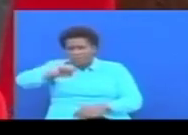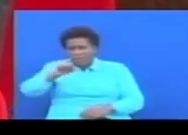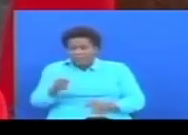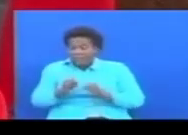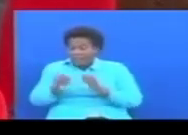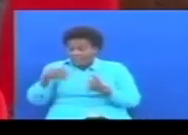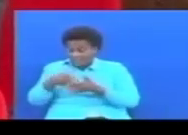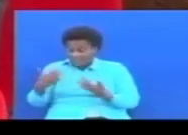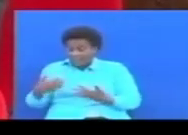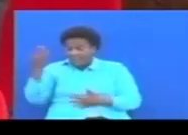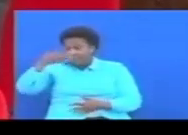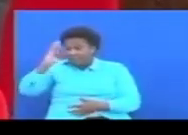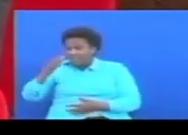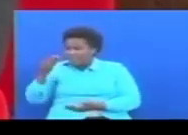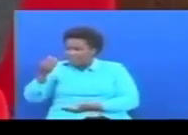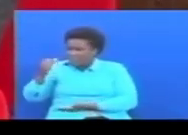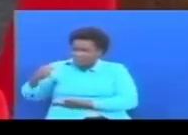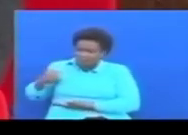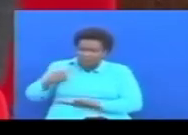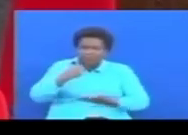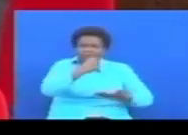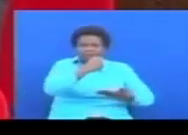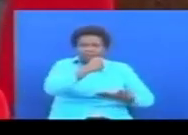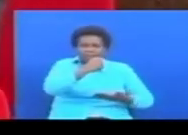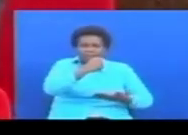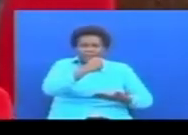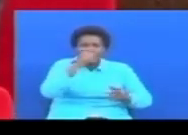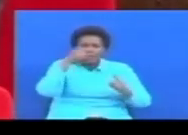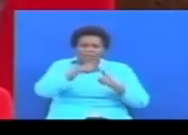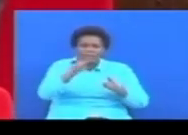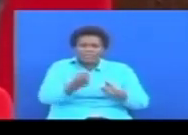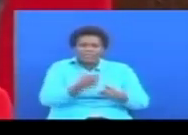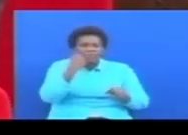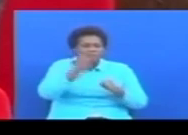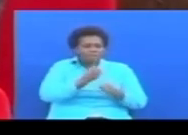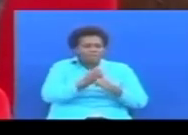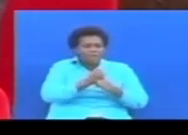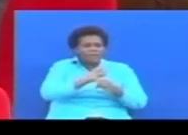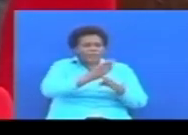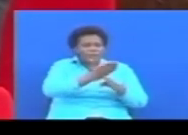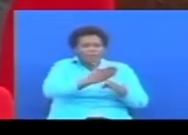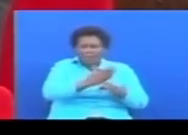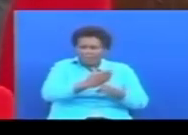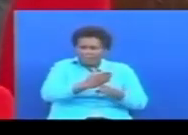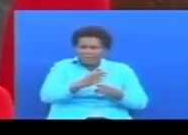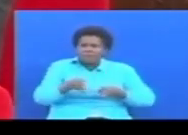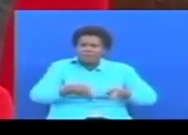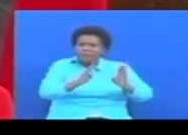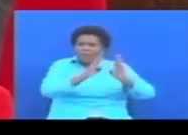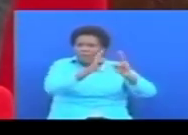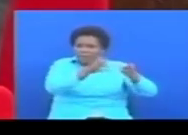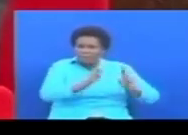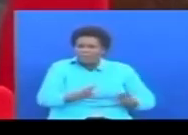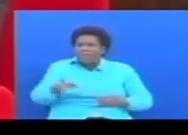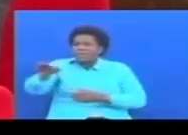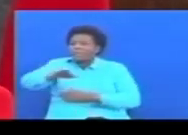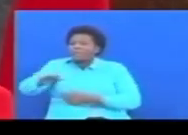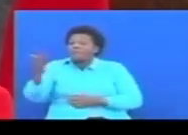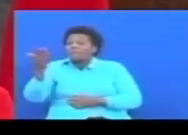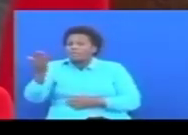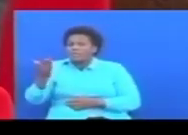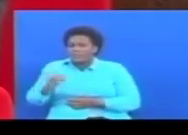fedha na kuna tangazo la kutafuta wakandarasi kwa ajili ya kurekebisha barabara za pale Bukoba na maeneo mengine mbalimbali ya nchi yetu ili ziweze